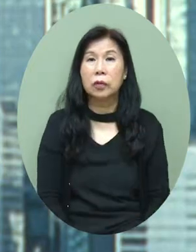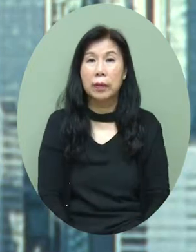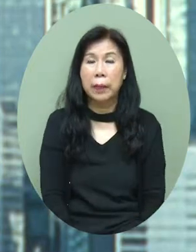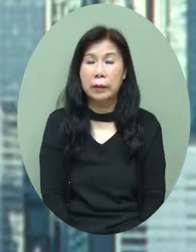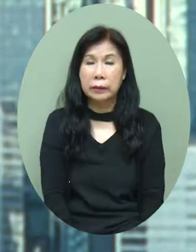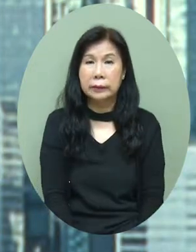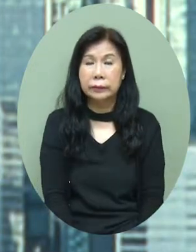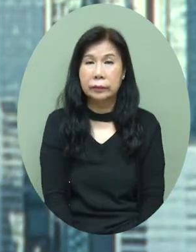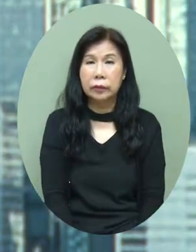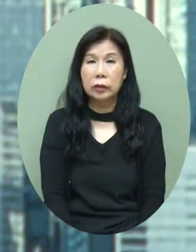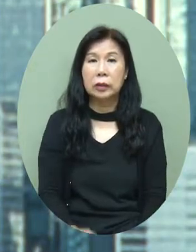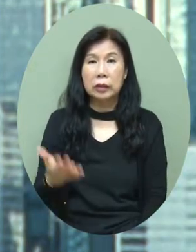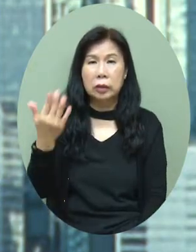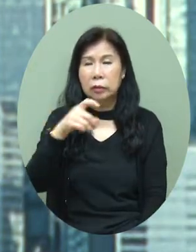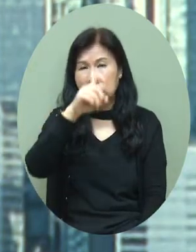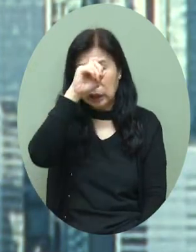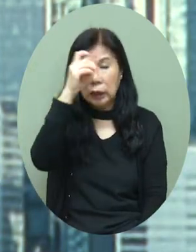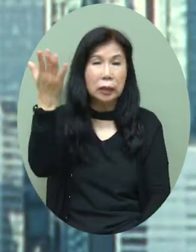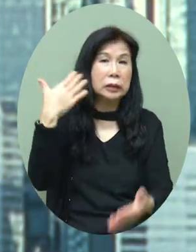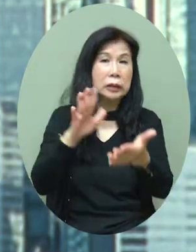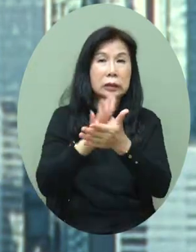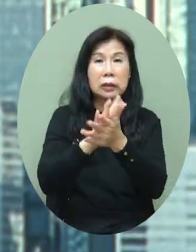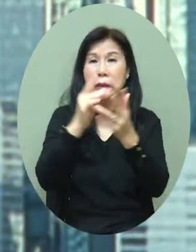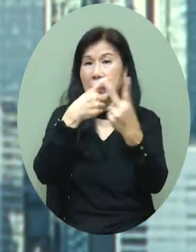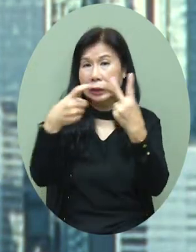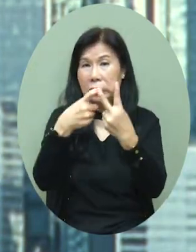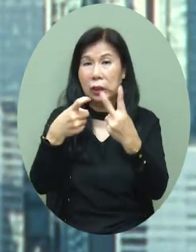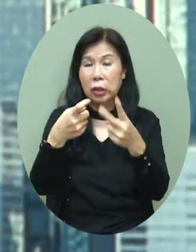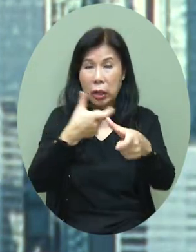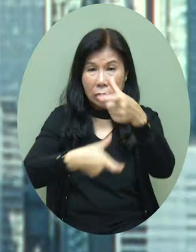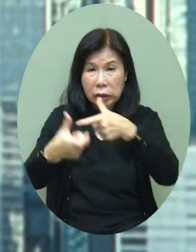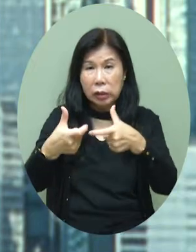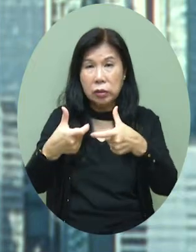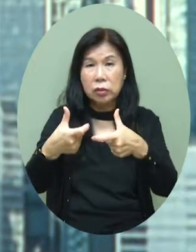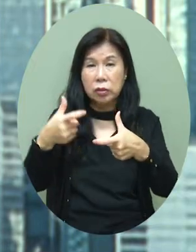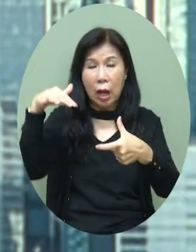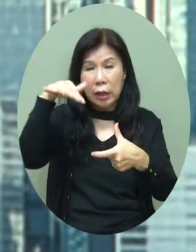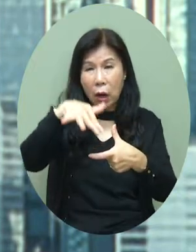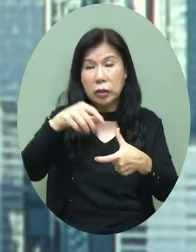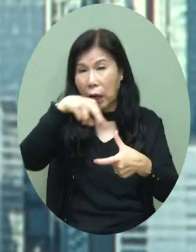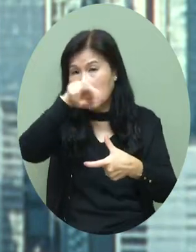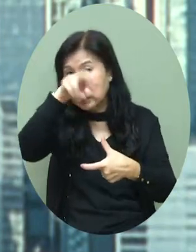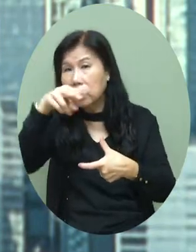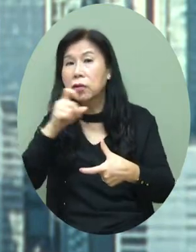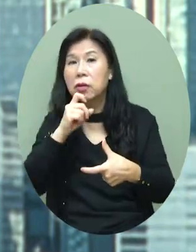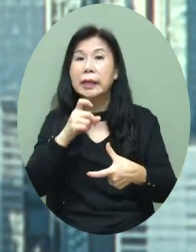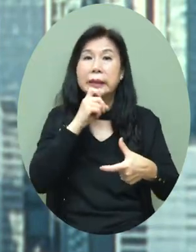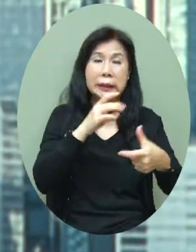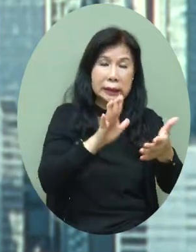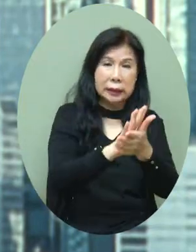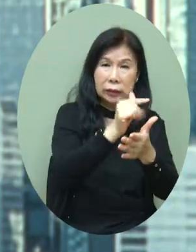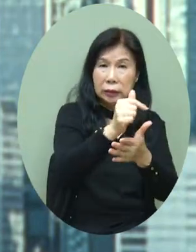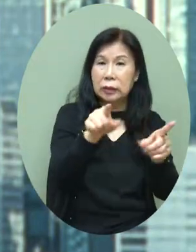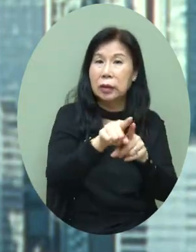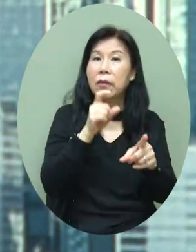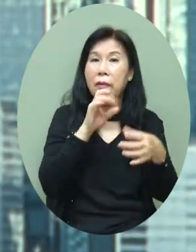咗29年嘅薪酬趨勢調查裏邊呢，有10年呢係同